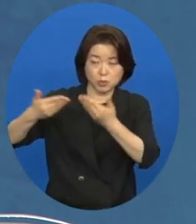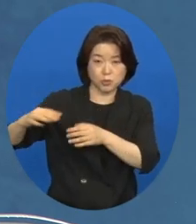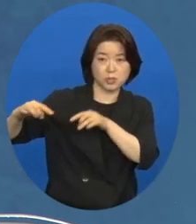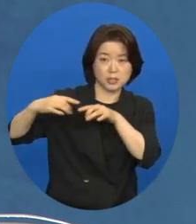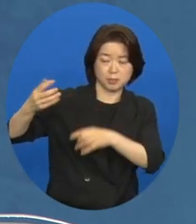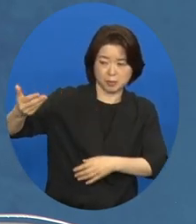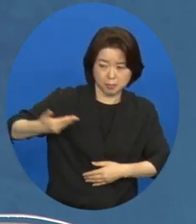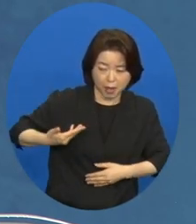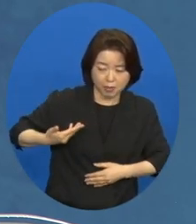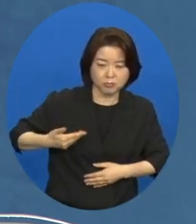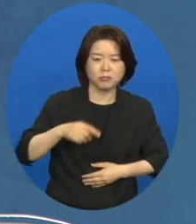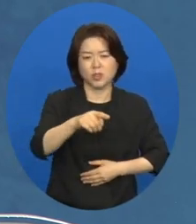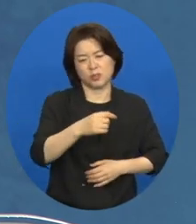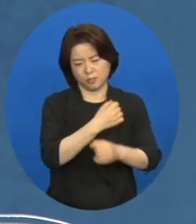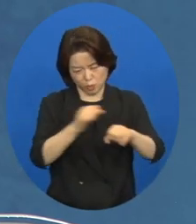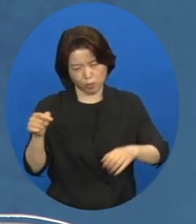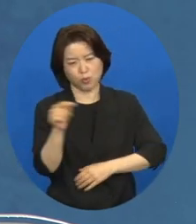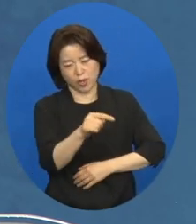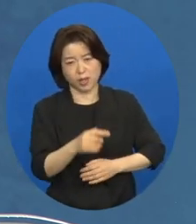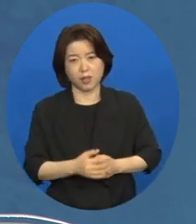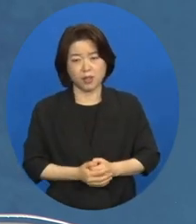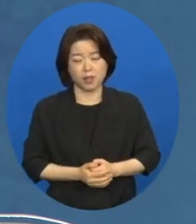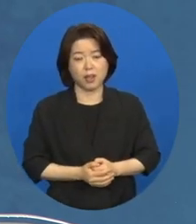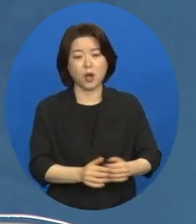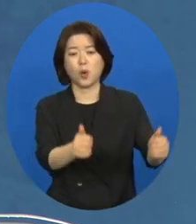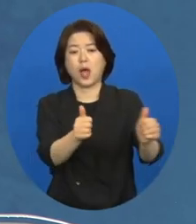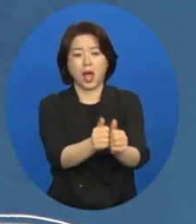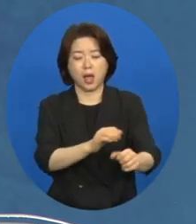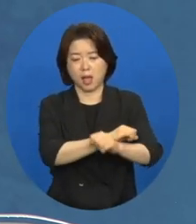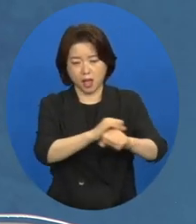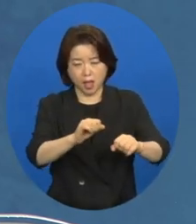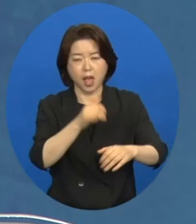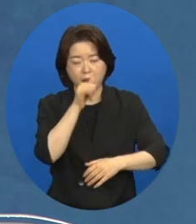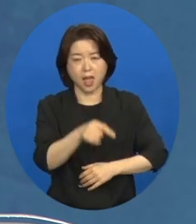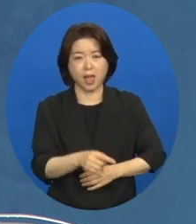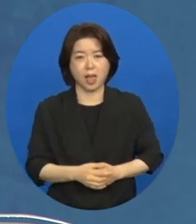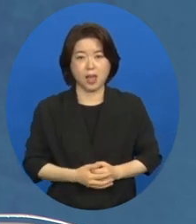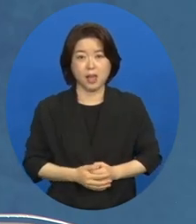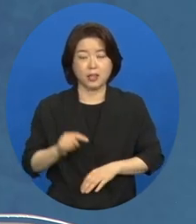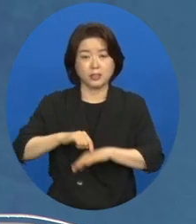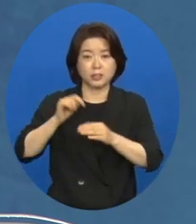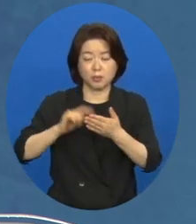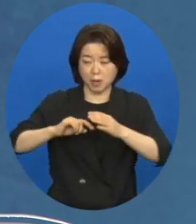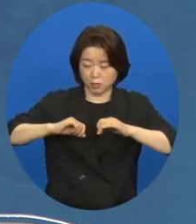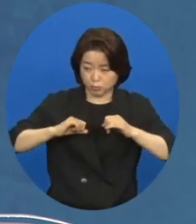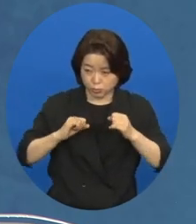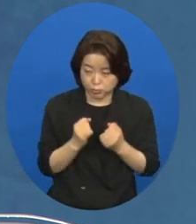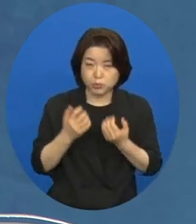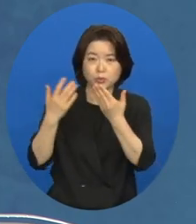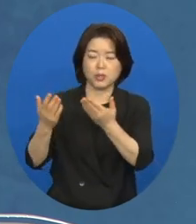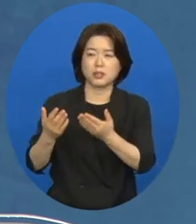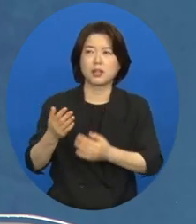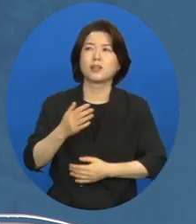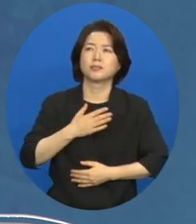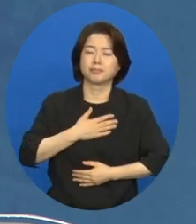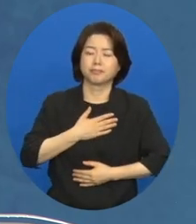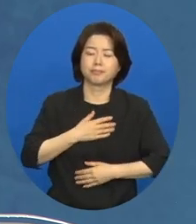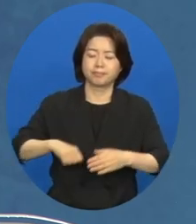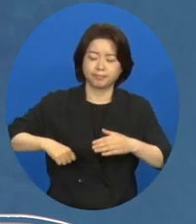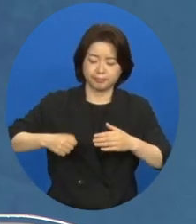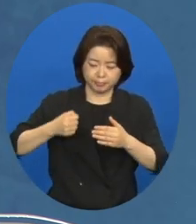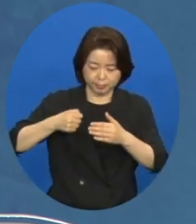너 용서해라, 너 그와 함께하라, 그 마음에 순종하여 결단한